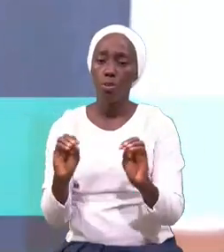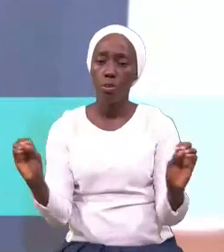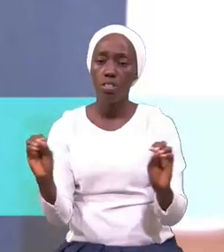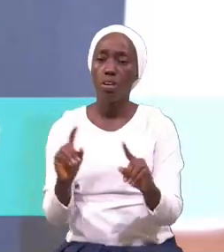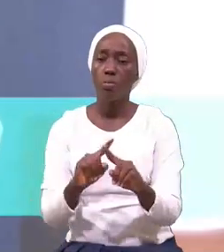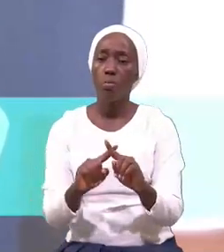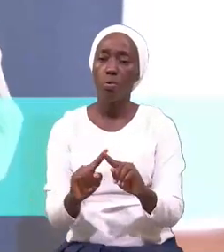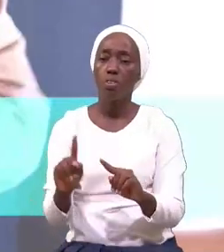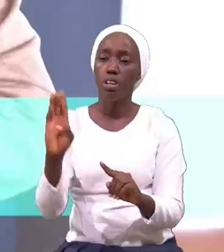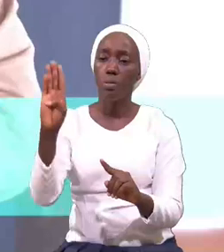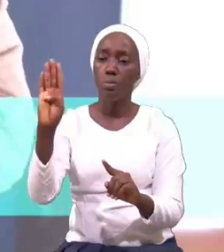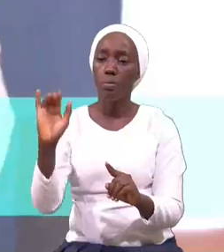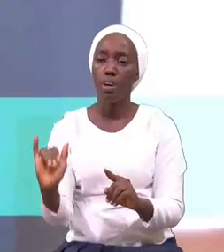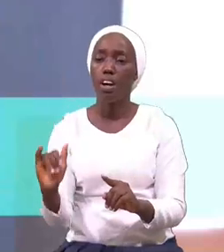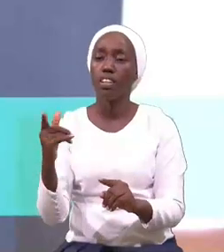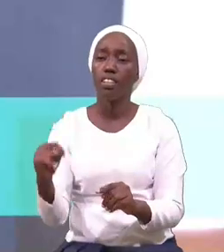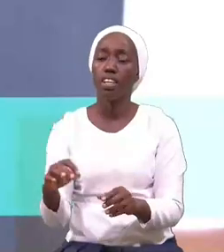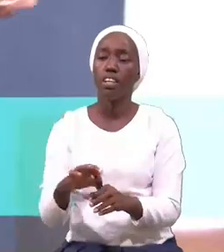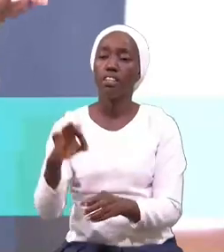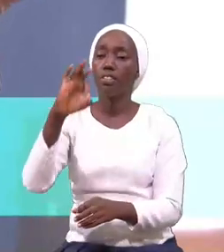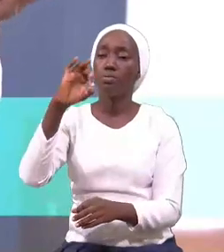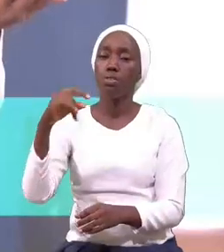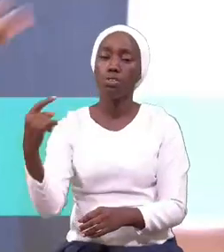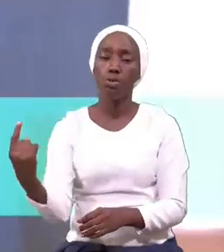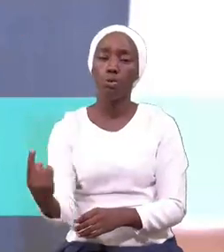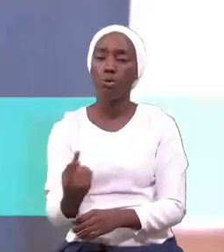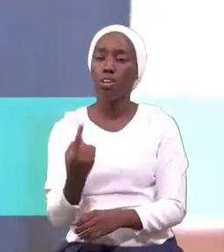Ensuite, ne gardez rien autre que l'Esprit.